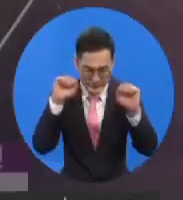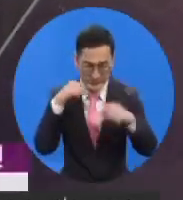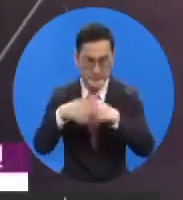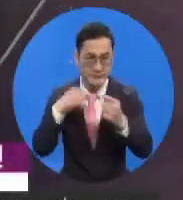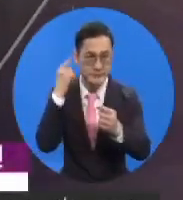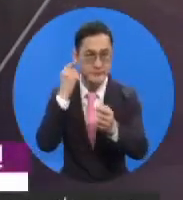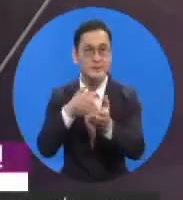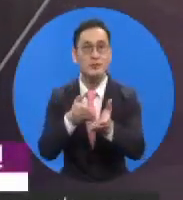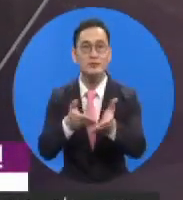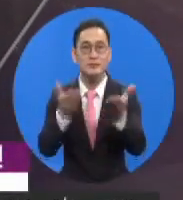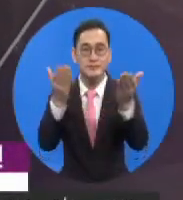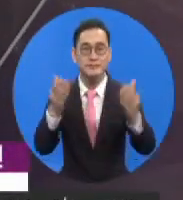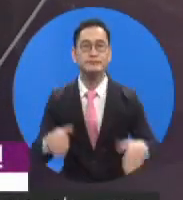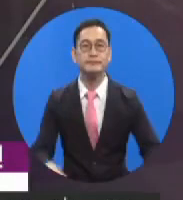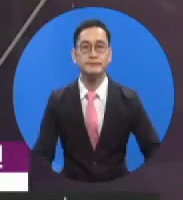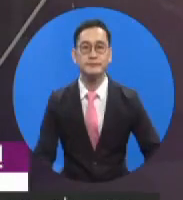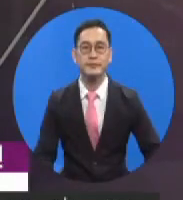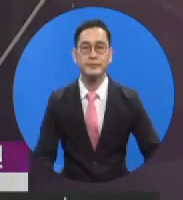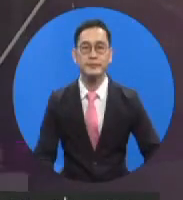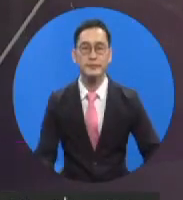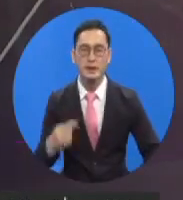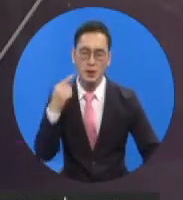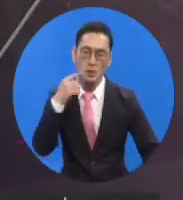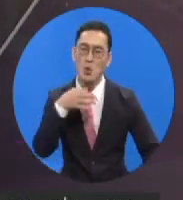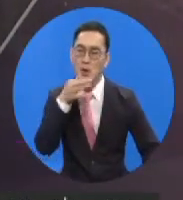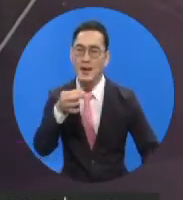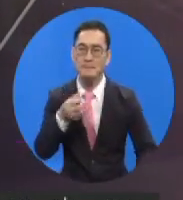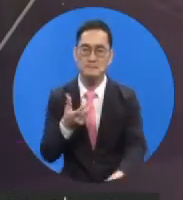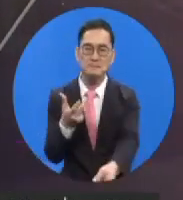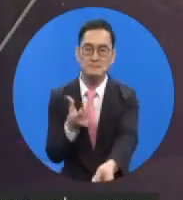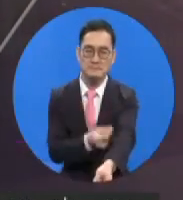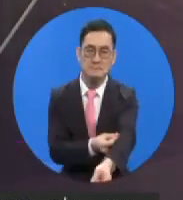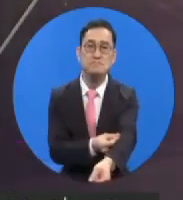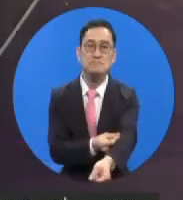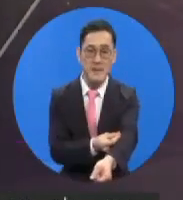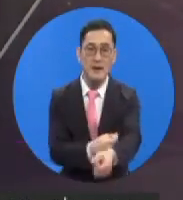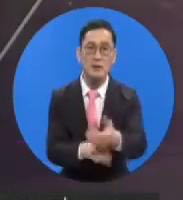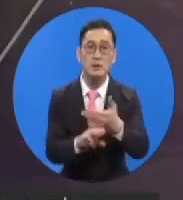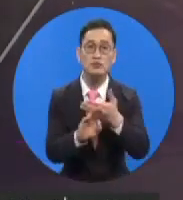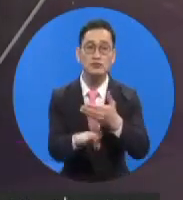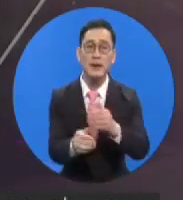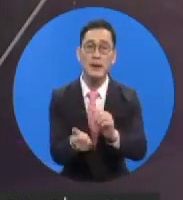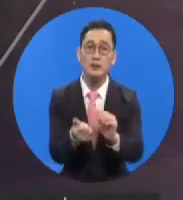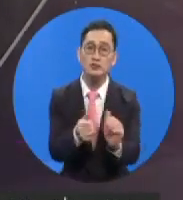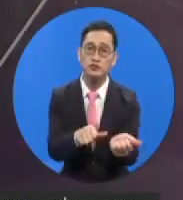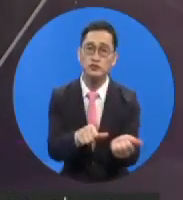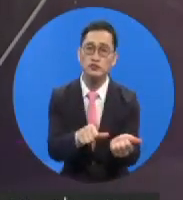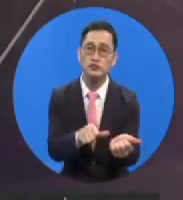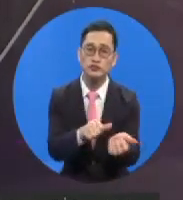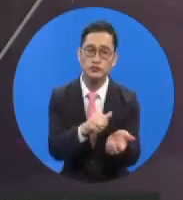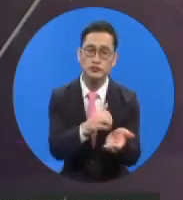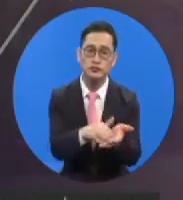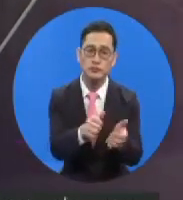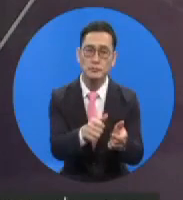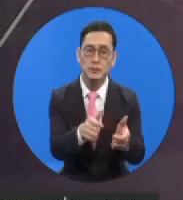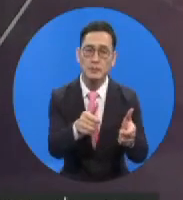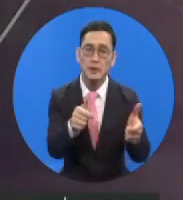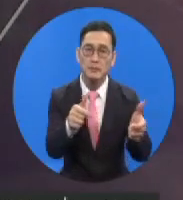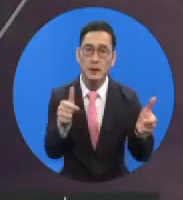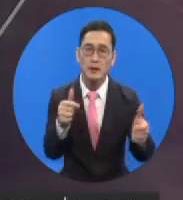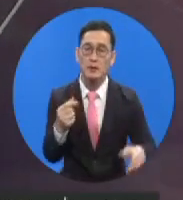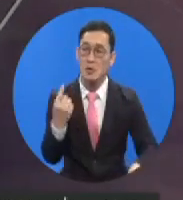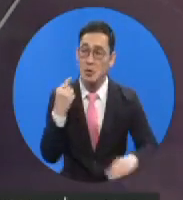신문 읽어준 남자입니다. 독감 백신을 접종하고 사망한 사례 건수가 계속 늘고 있습니다. 밤사이에 한